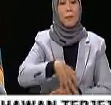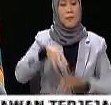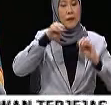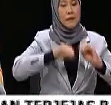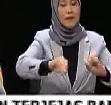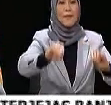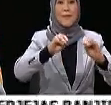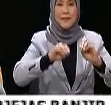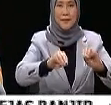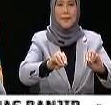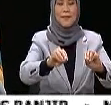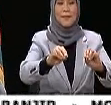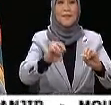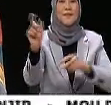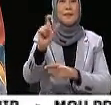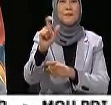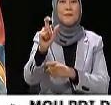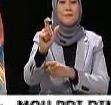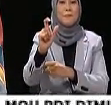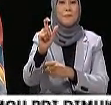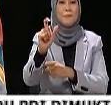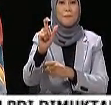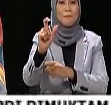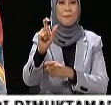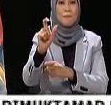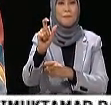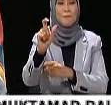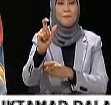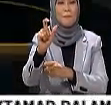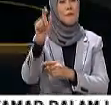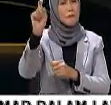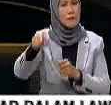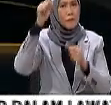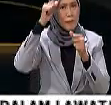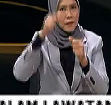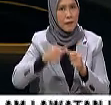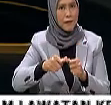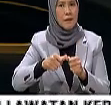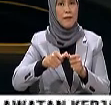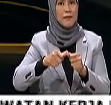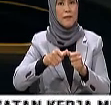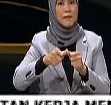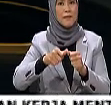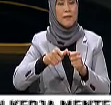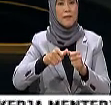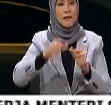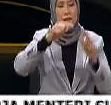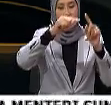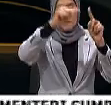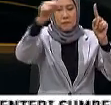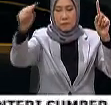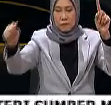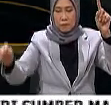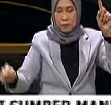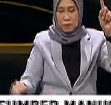Naroh al-islami daerah vadhu rumah Islam hendaklah kamu ingat produk putih roda putaran Islam di